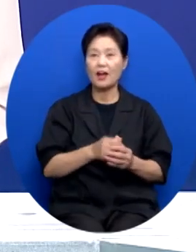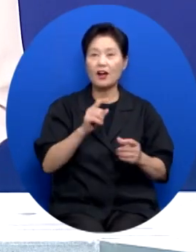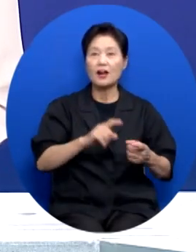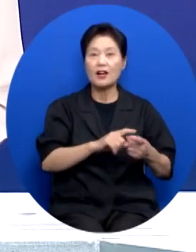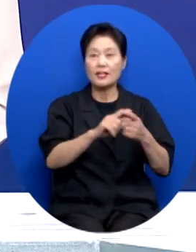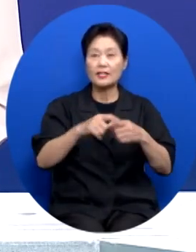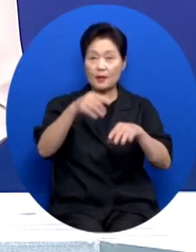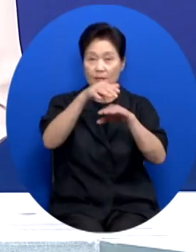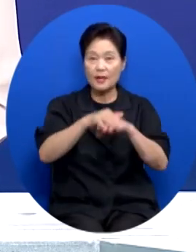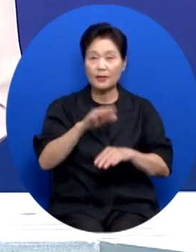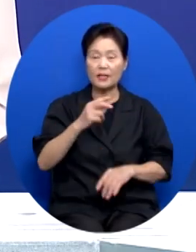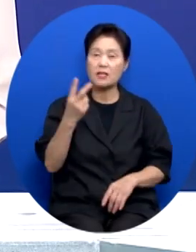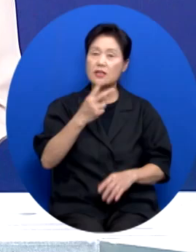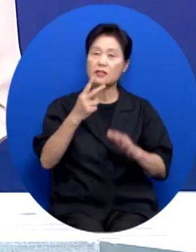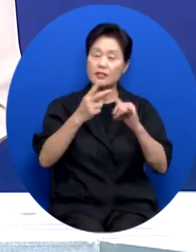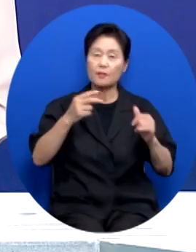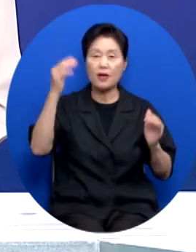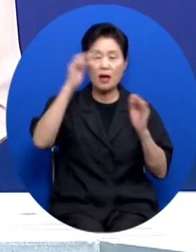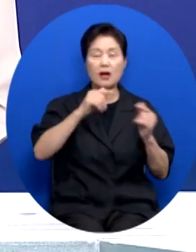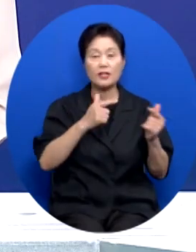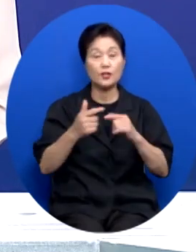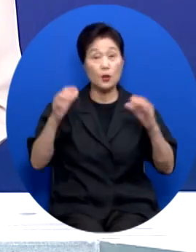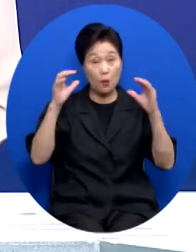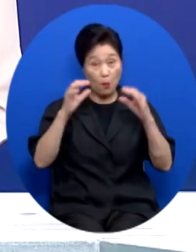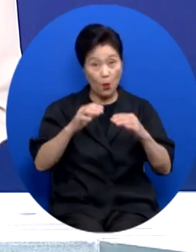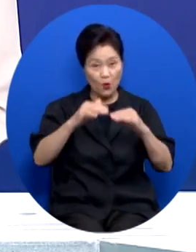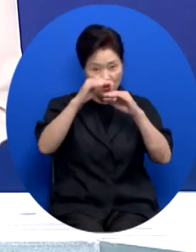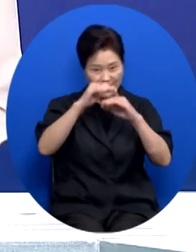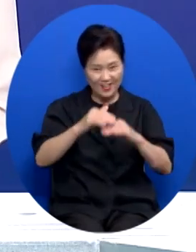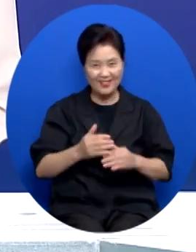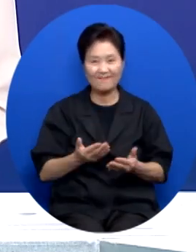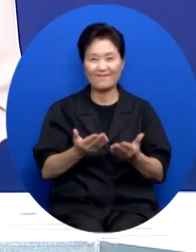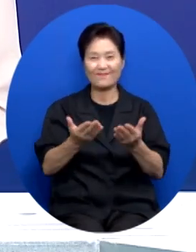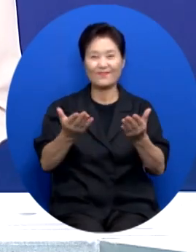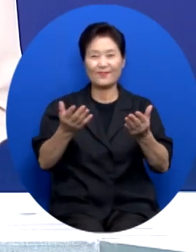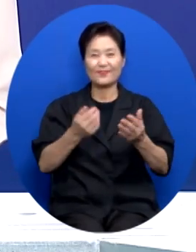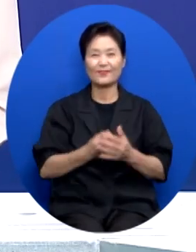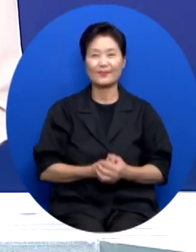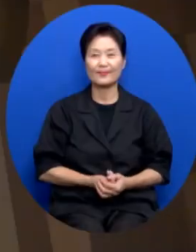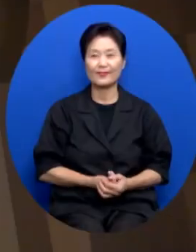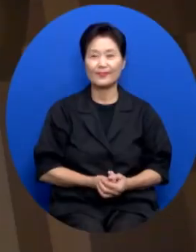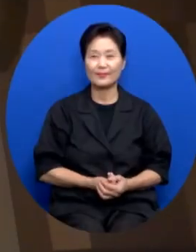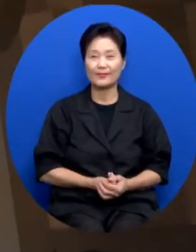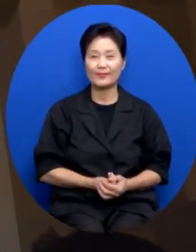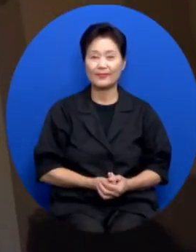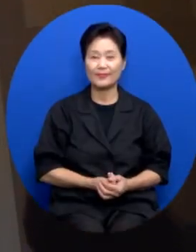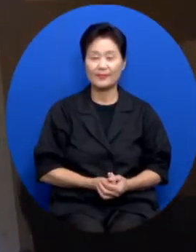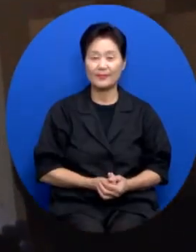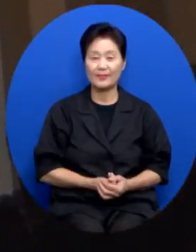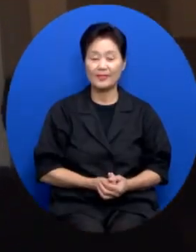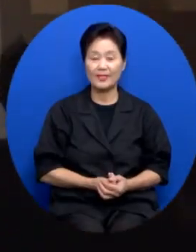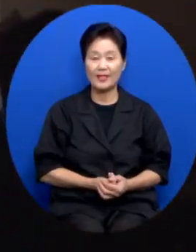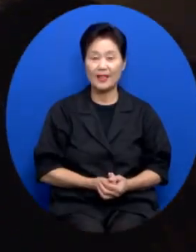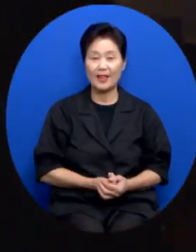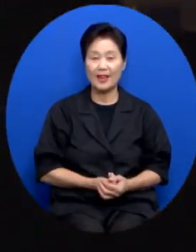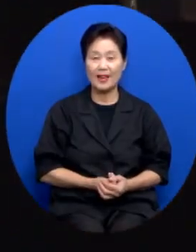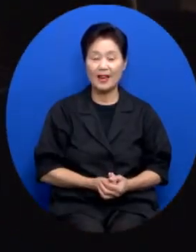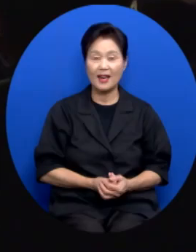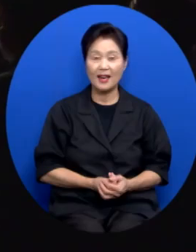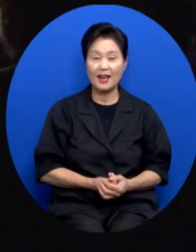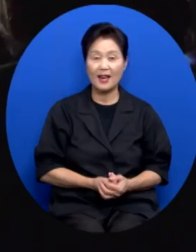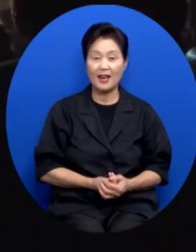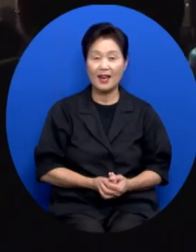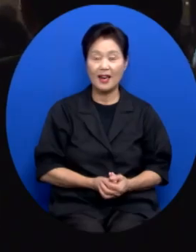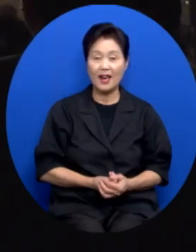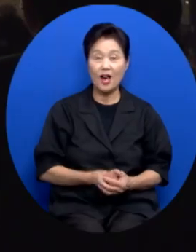연합 집회엔 2천여 명의 학생들이 모였다고 합니다. 김혜슬 기자입니다. 무대 위 Prayer Never